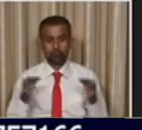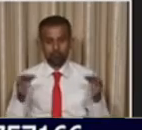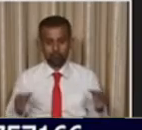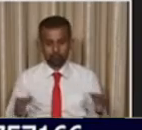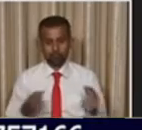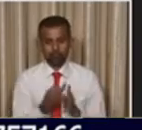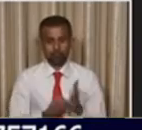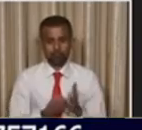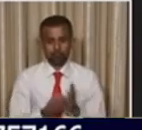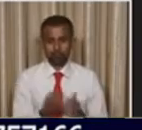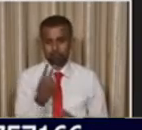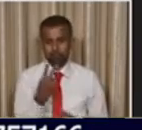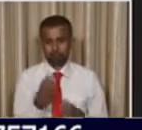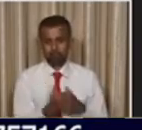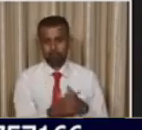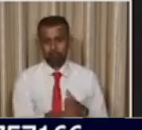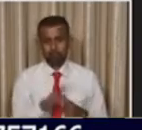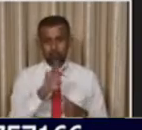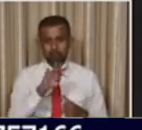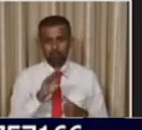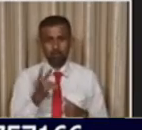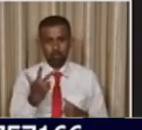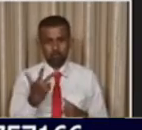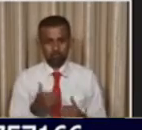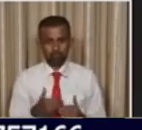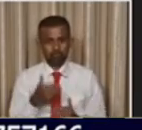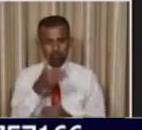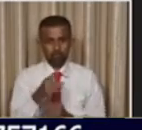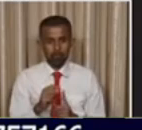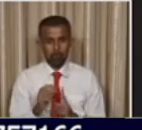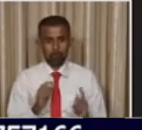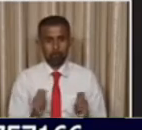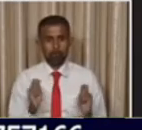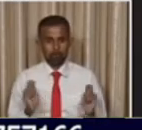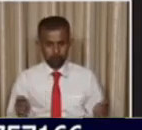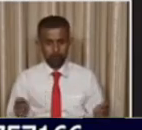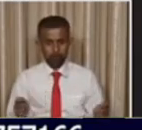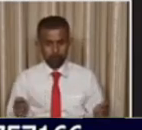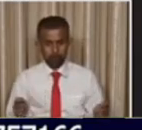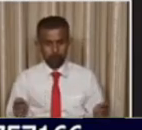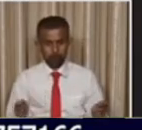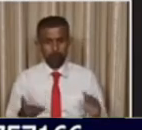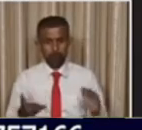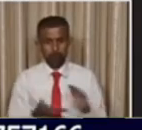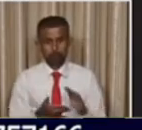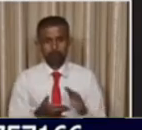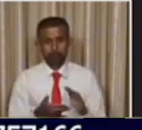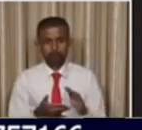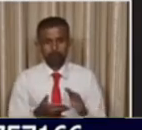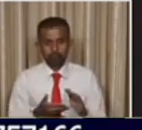රෙගුලාසි පද්ධතිය දෙකක් හදලා තියෙනවා. 40/80 ඉදිරියේදී අපි පාර්ලිමේන්තුවට ඉදිරිපත් කරනවා. ඒක යටතේ ගරු